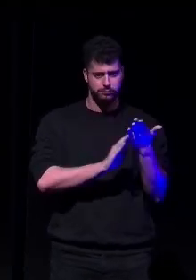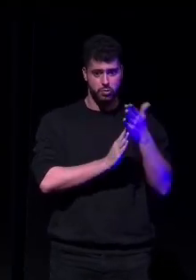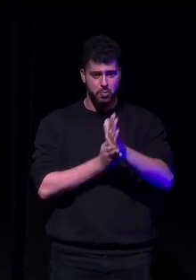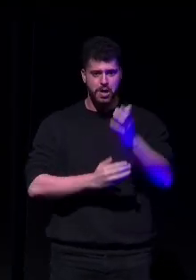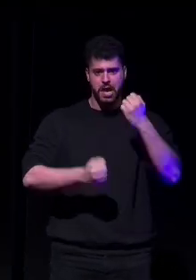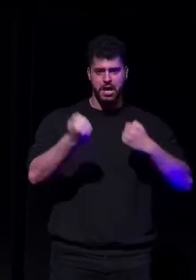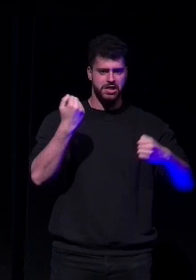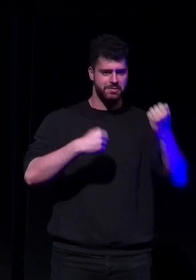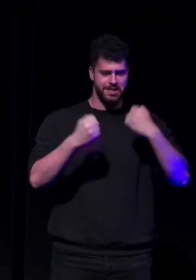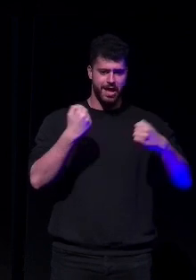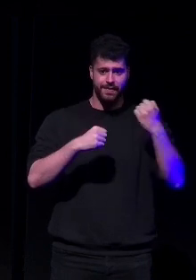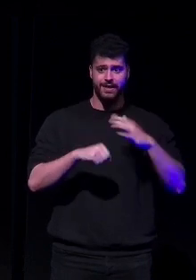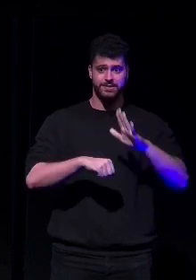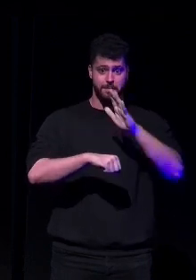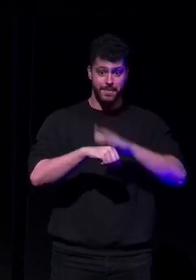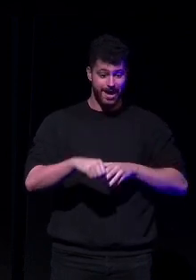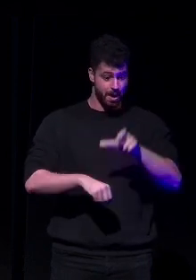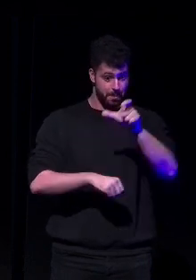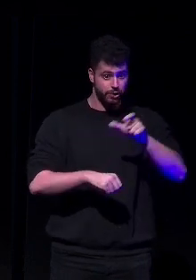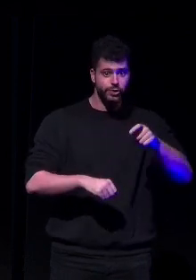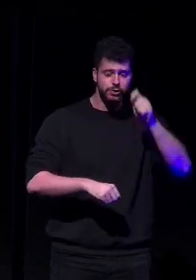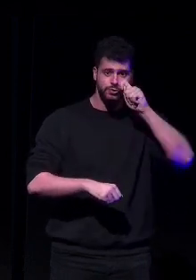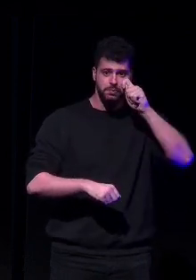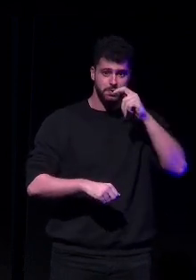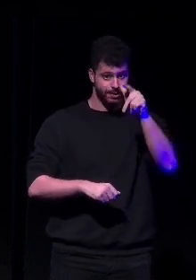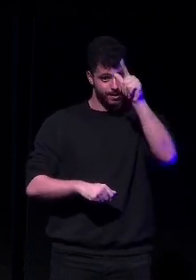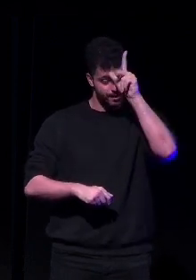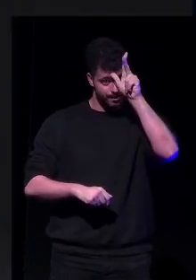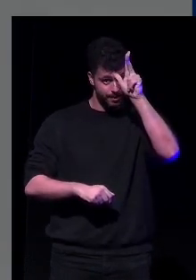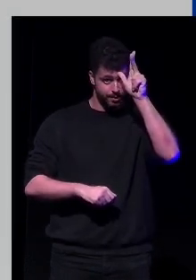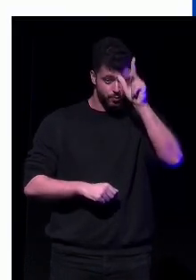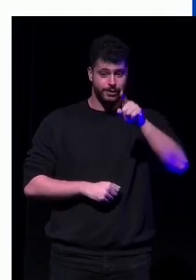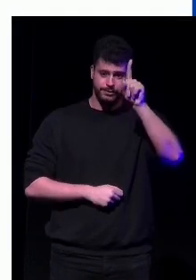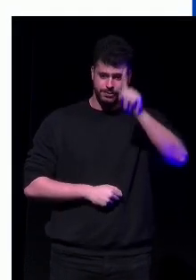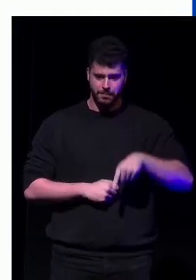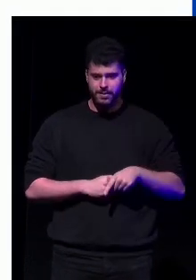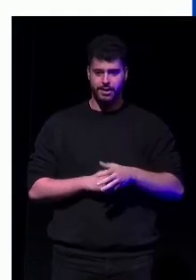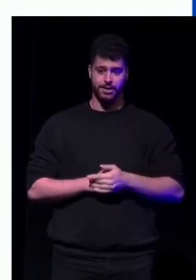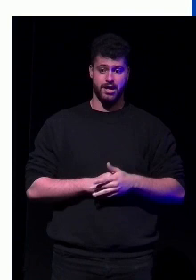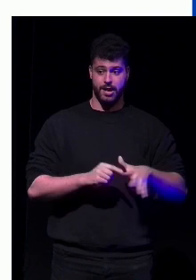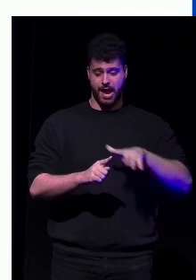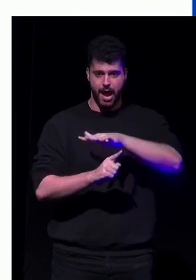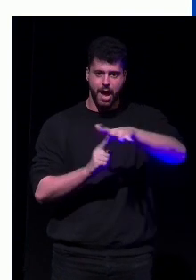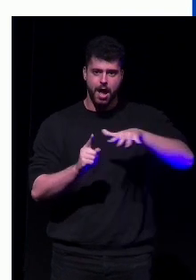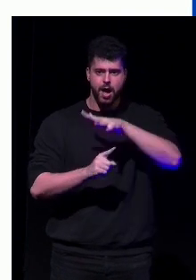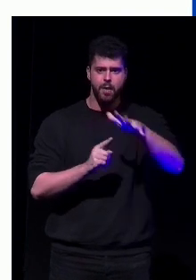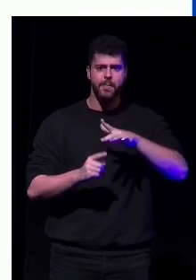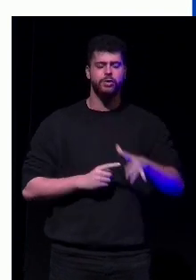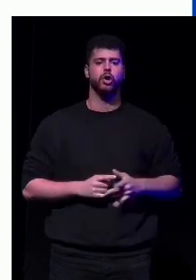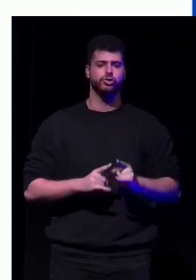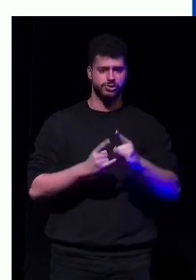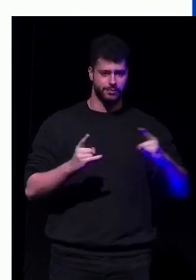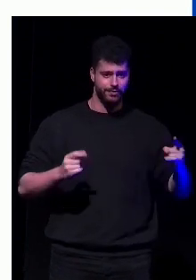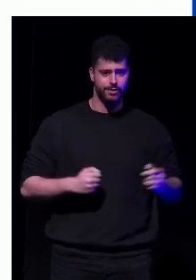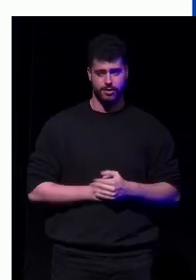activitats originals dirigides al potencial visitant alemany i la menció que fa l'aposta de la destinació en l'àmbit de la sostenibilitat.